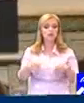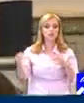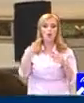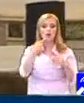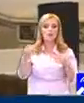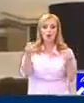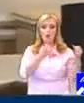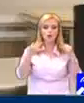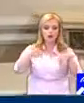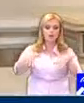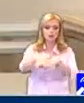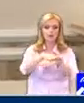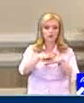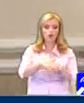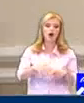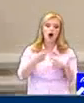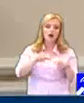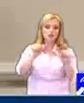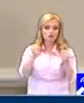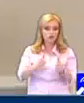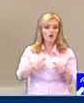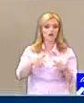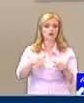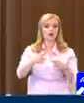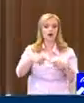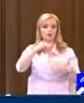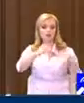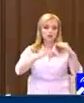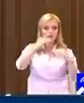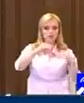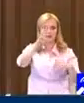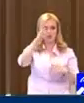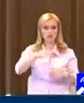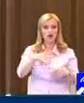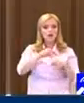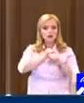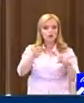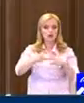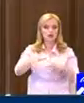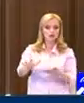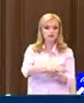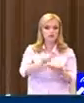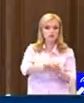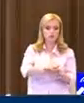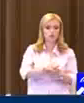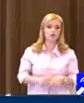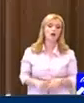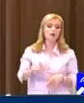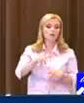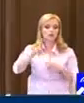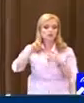interetnică, aceasta este formula pe care a fost clădit statul. Orice încercare de a distruge acest consens istoric poate duce